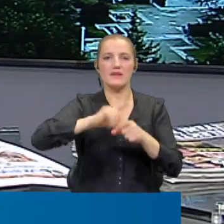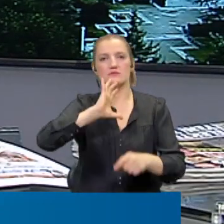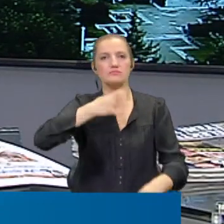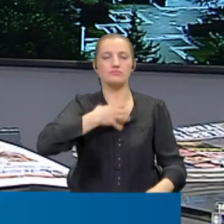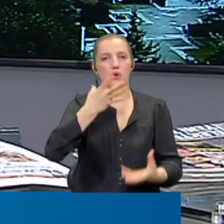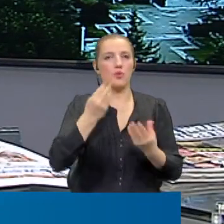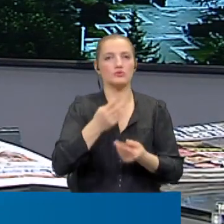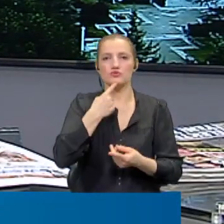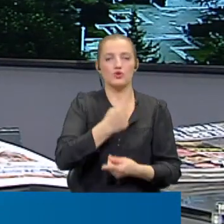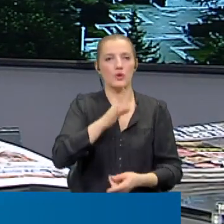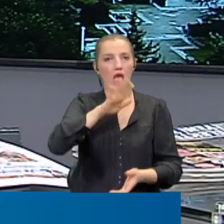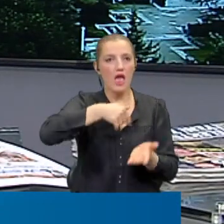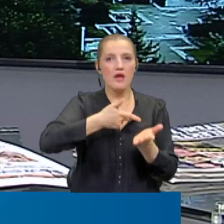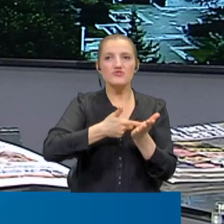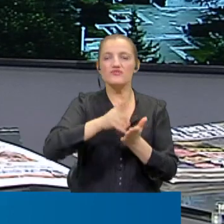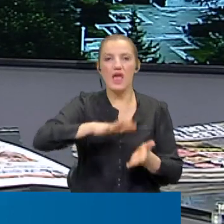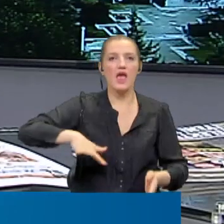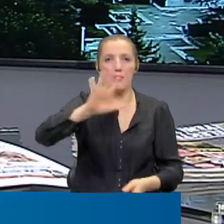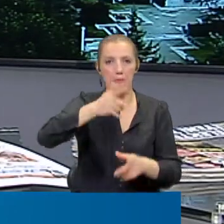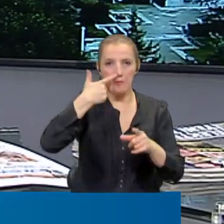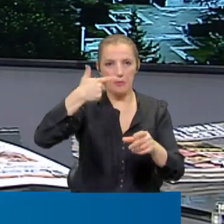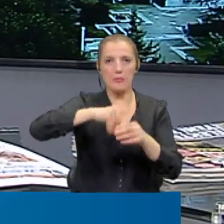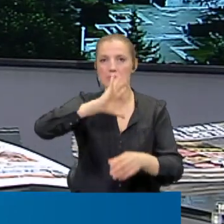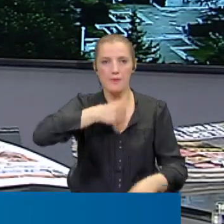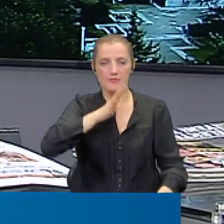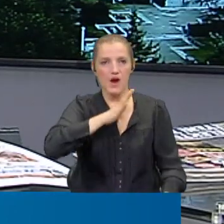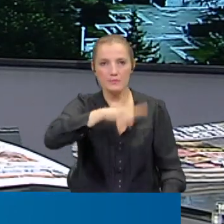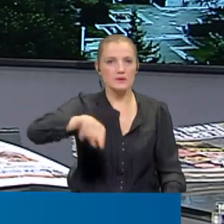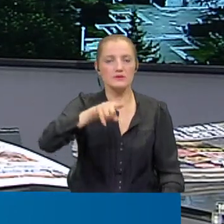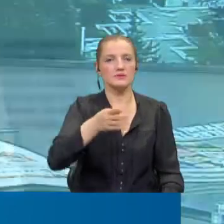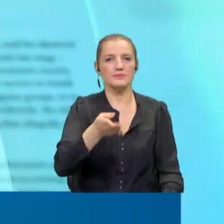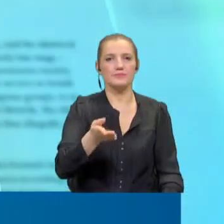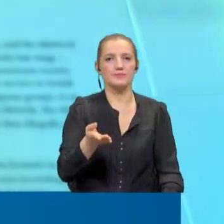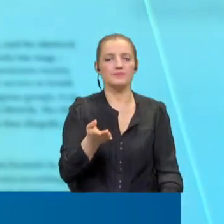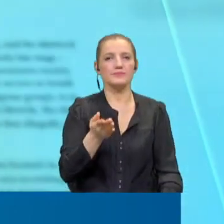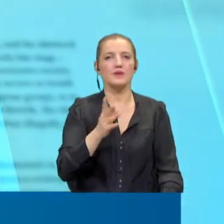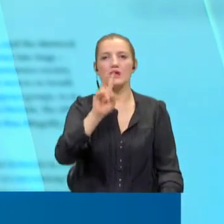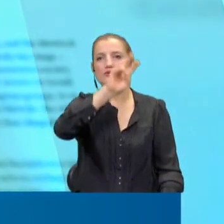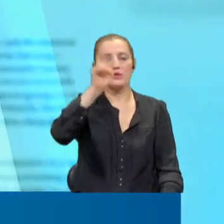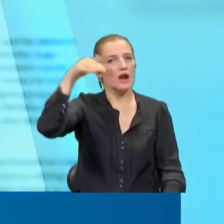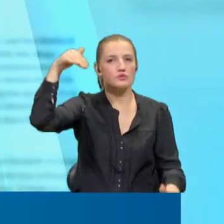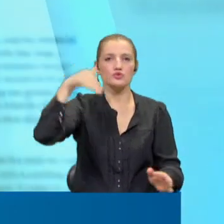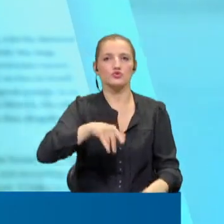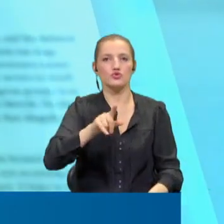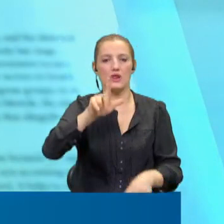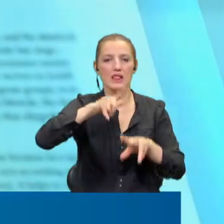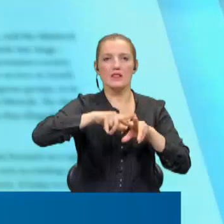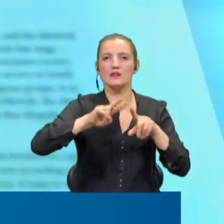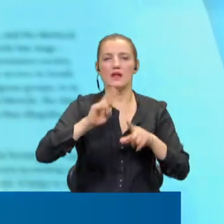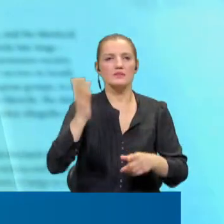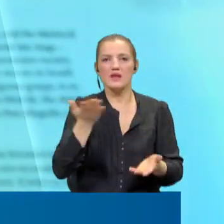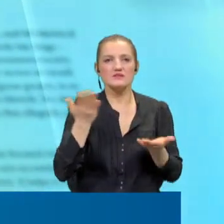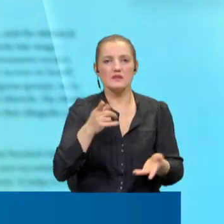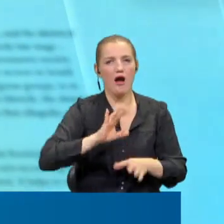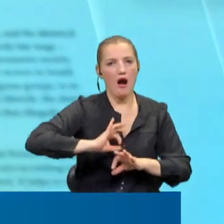söylüyor sanki bütün çiftçilerin benzin istasyonu varmış gibi lan nası dövizdeki düşüşü Lan nasıl